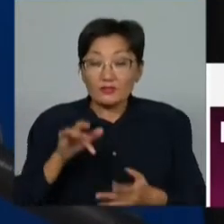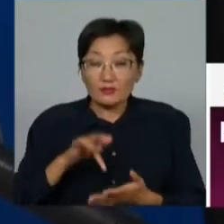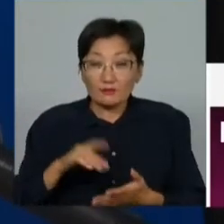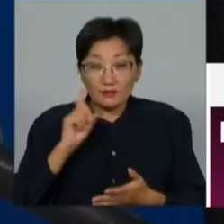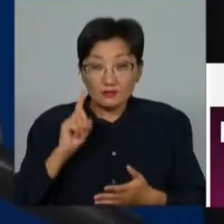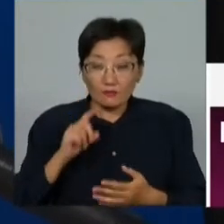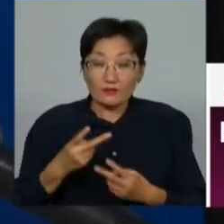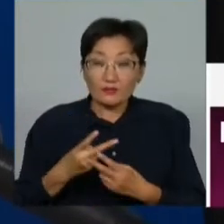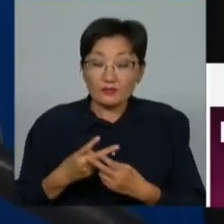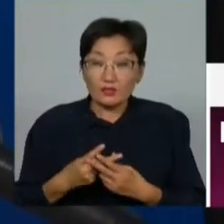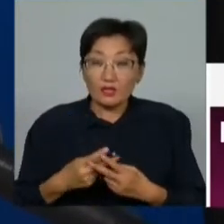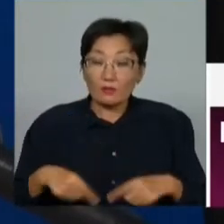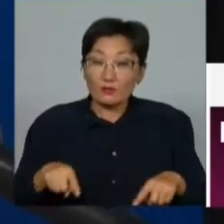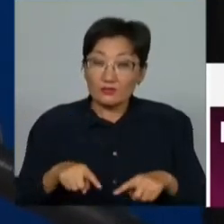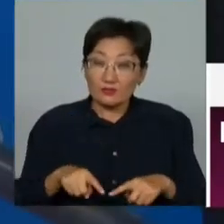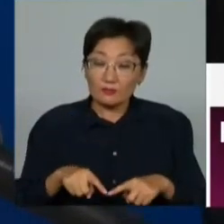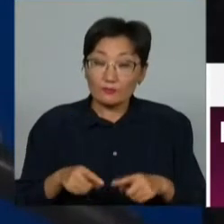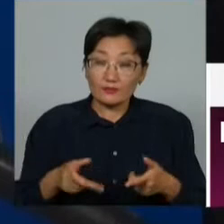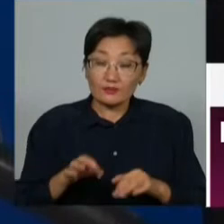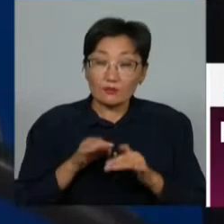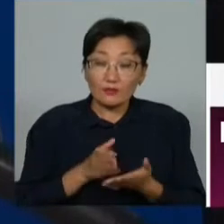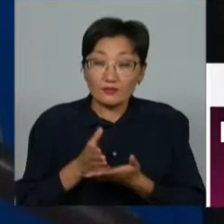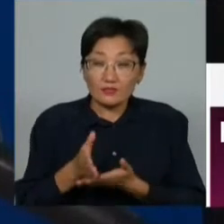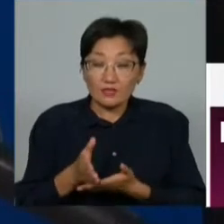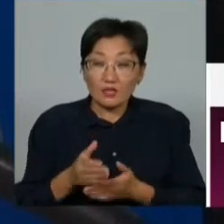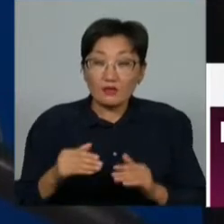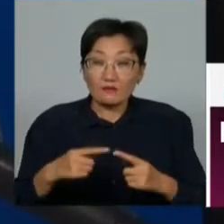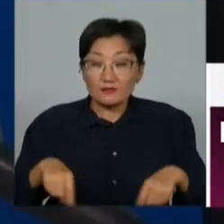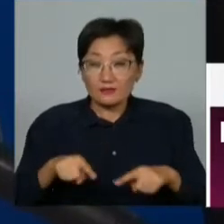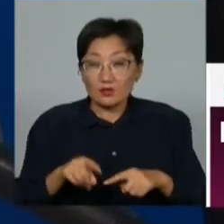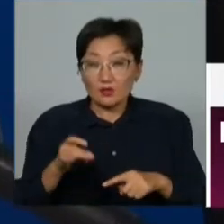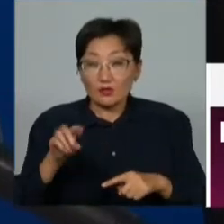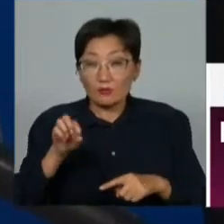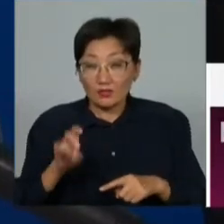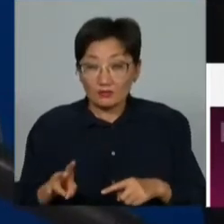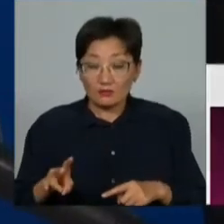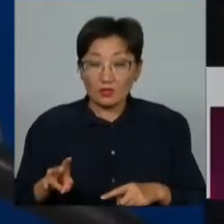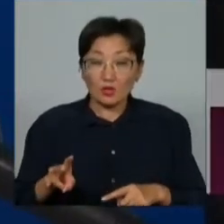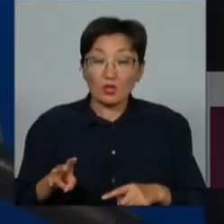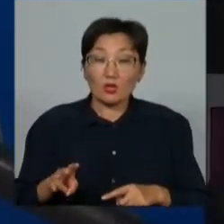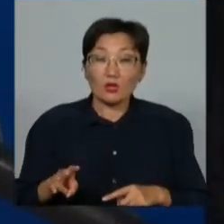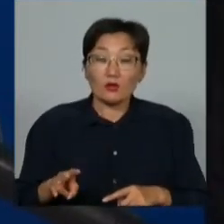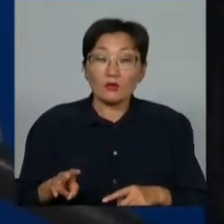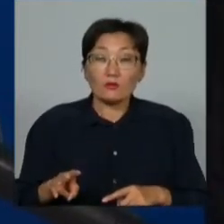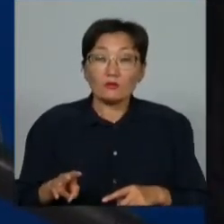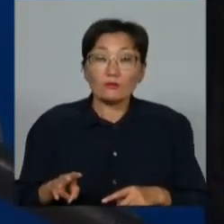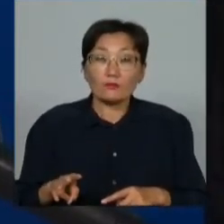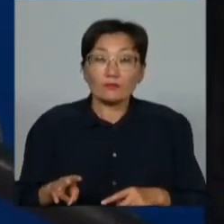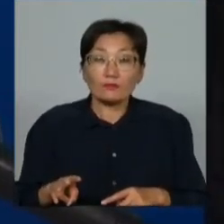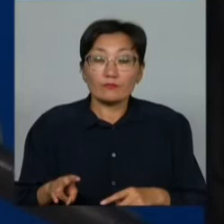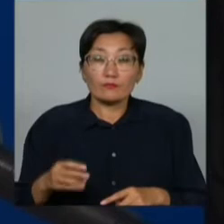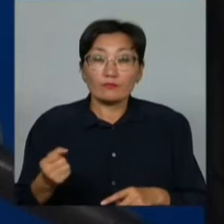временной адаптации и детоксикации, где при входе в здание Рейбанд разбил ранее спрятанную